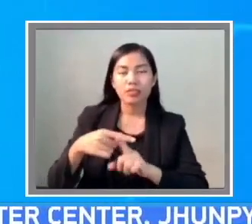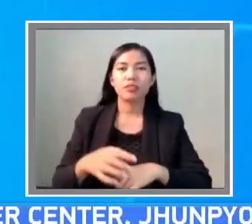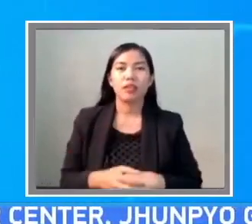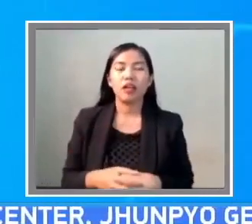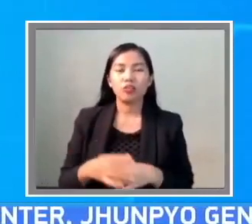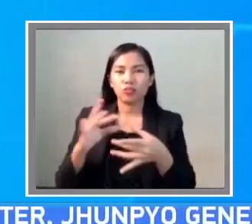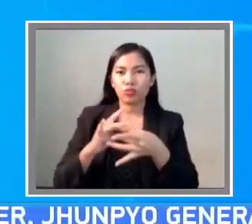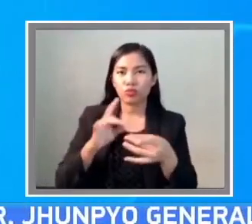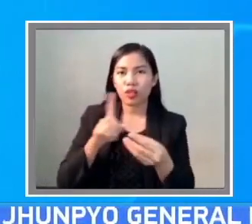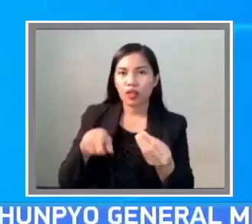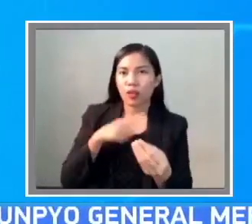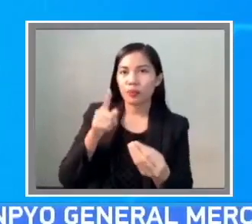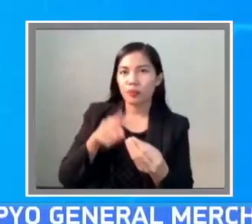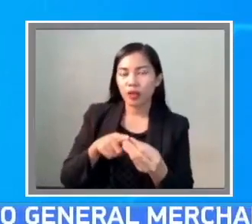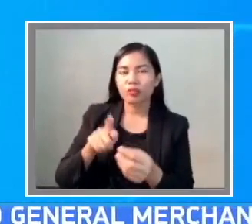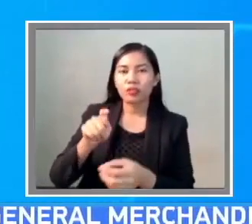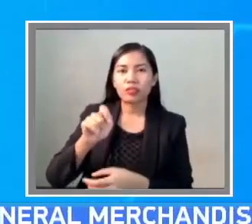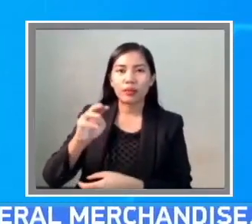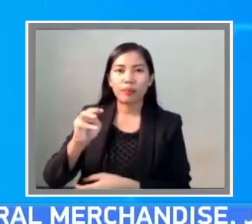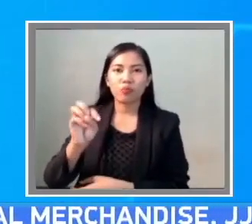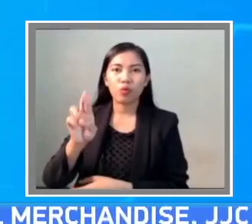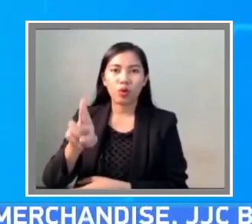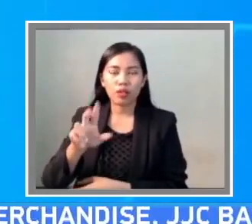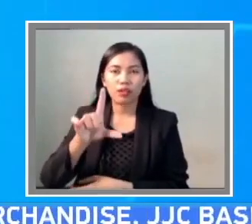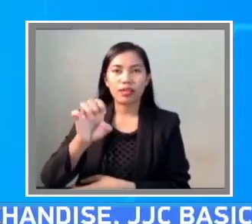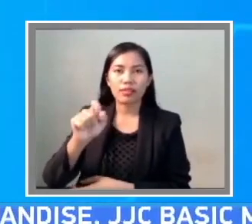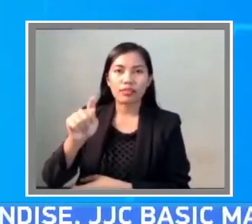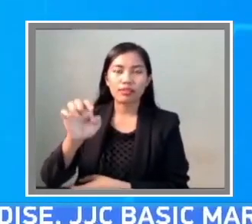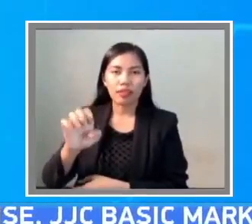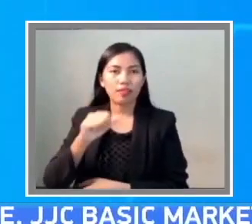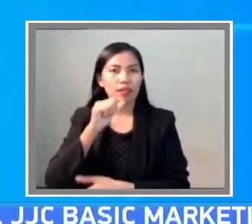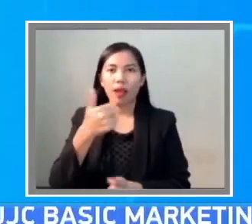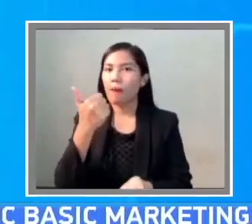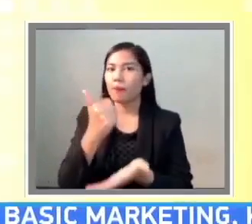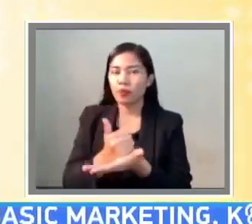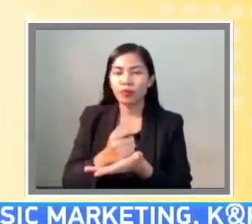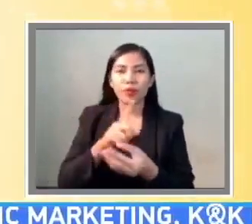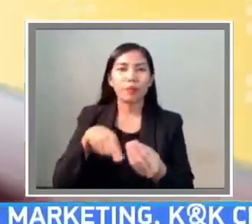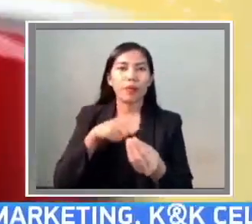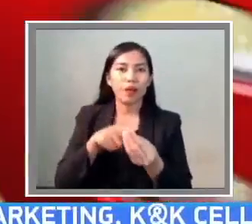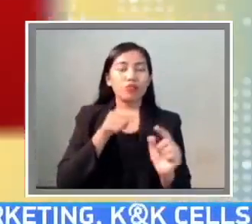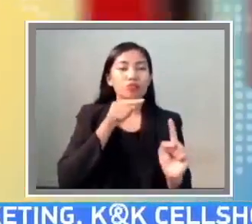Congressman Arnie Teves. Ang mainit na balita, hatid ni Mariz Umali.